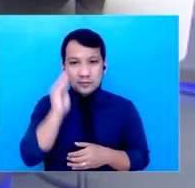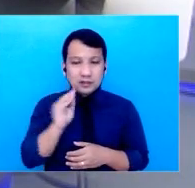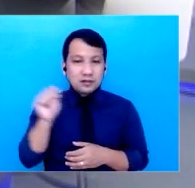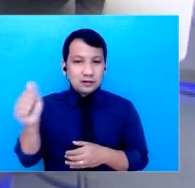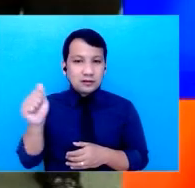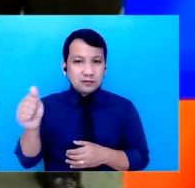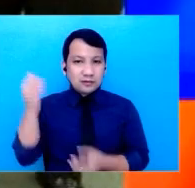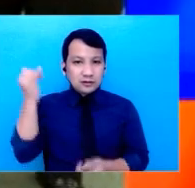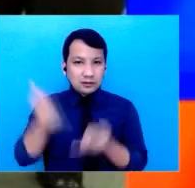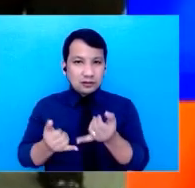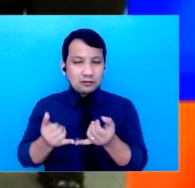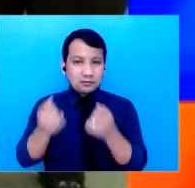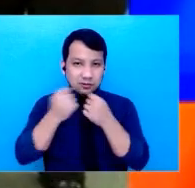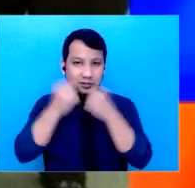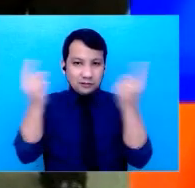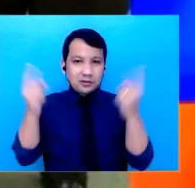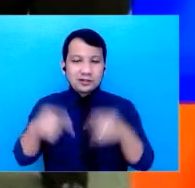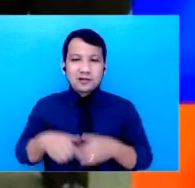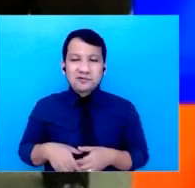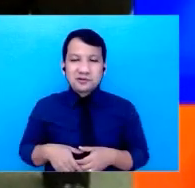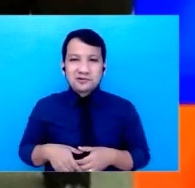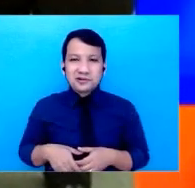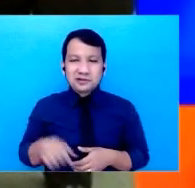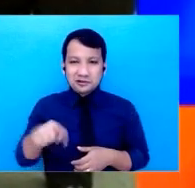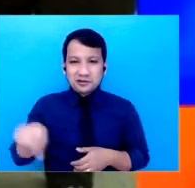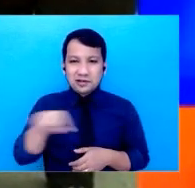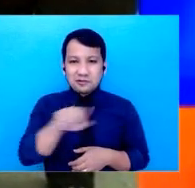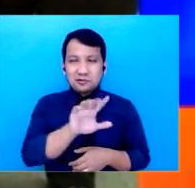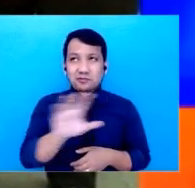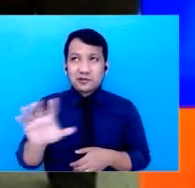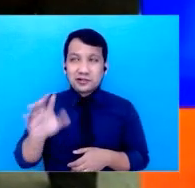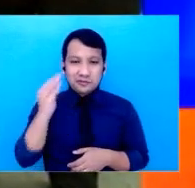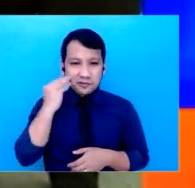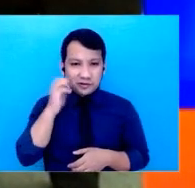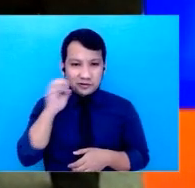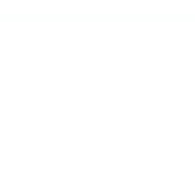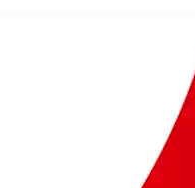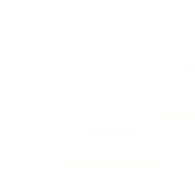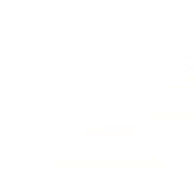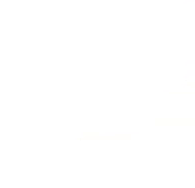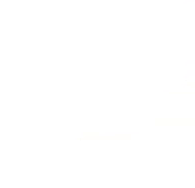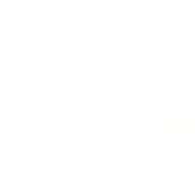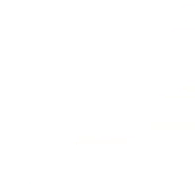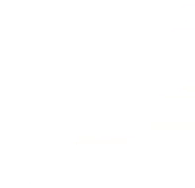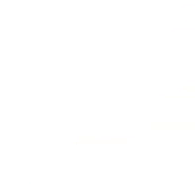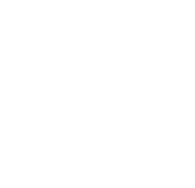last surprise. Nagbabalita mula sa Frontline, Marian Enriquez, News 5.